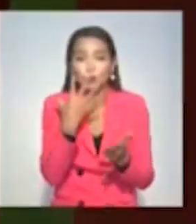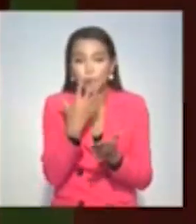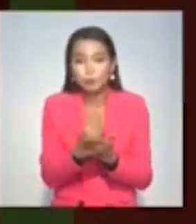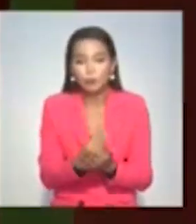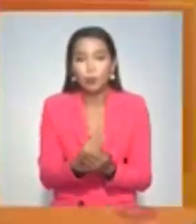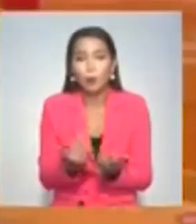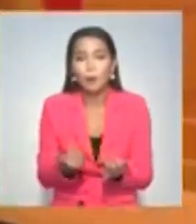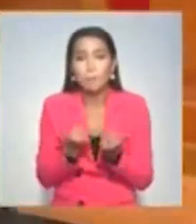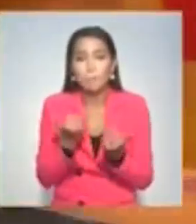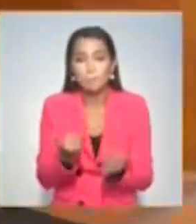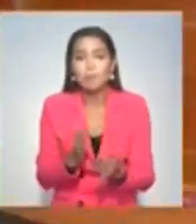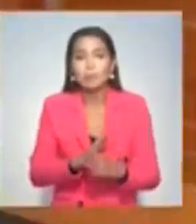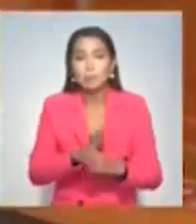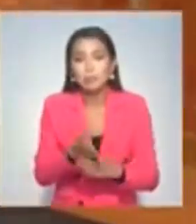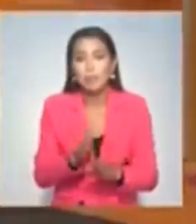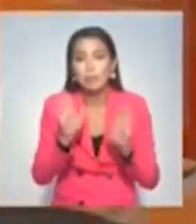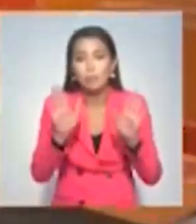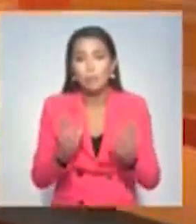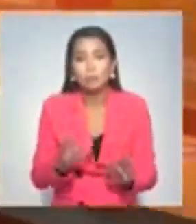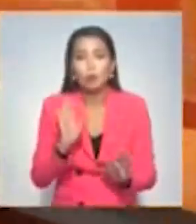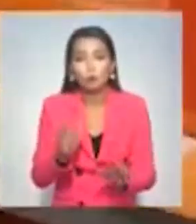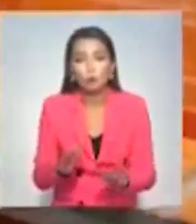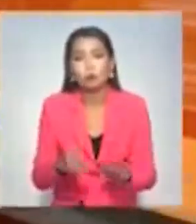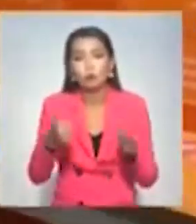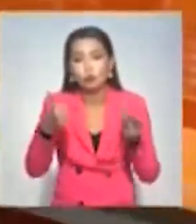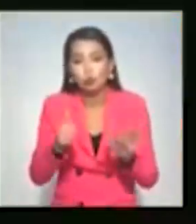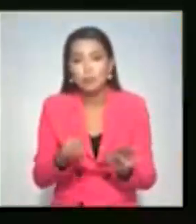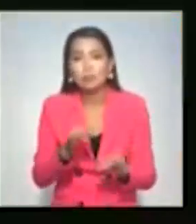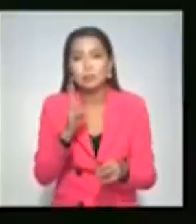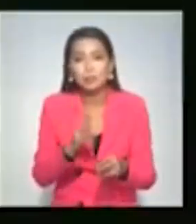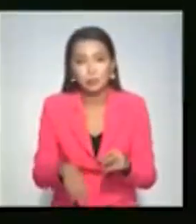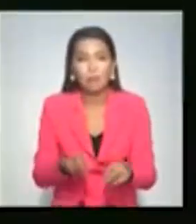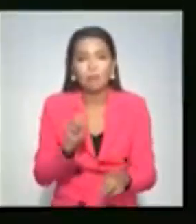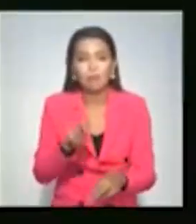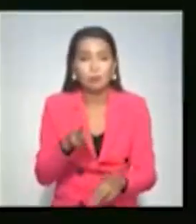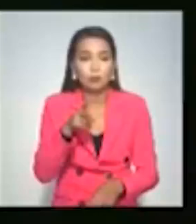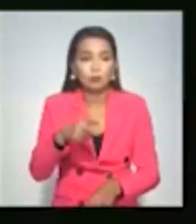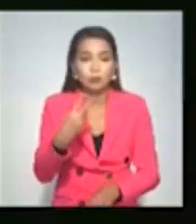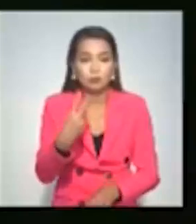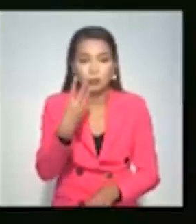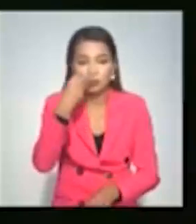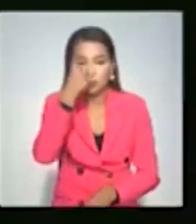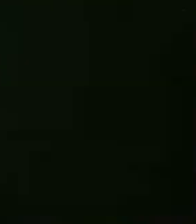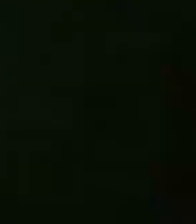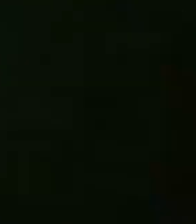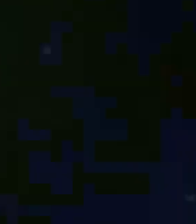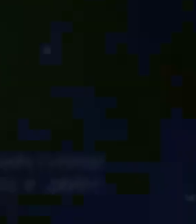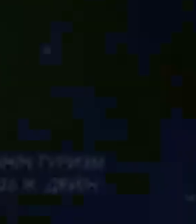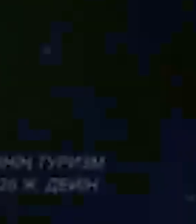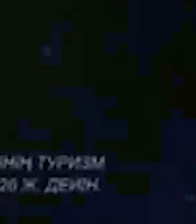своих посетителей. Выставка будет идти полгода и завершится в апреле 2023-го.